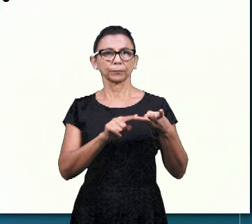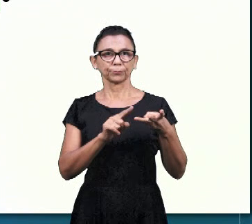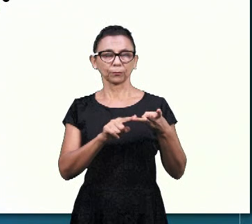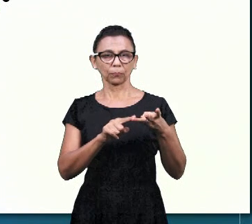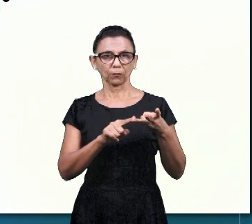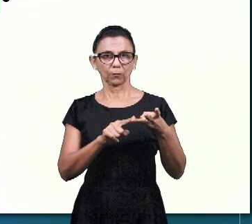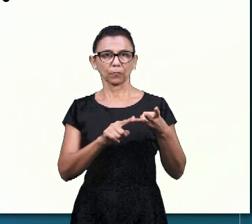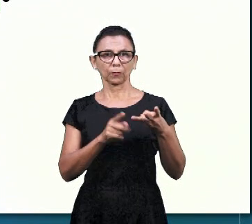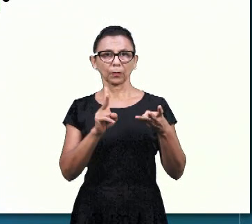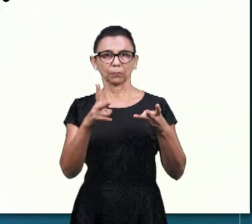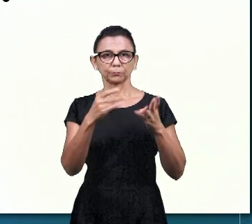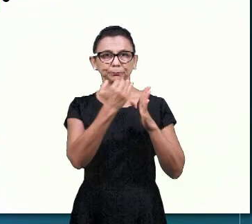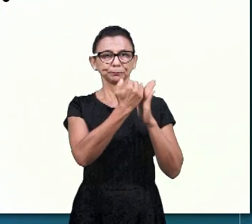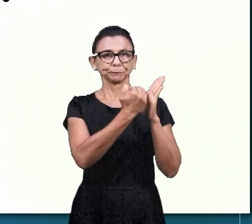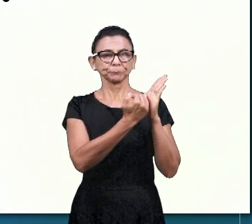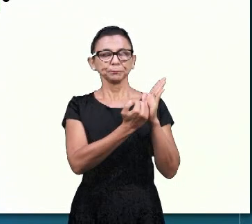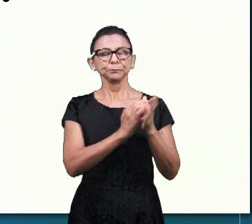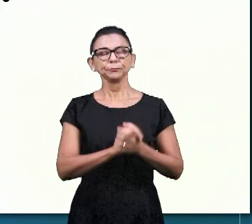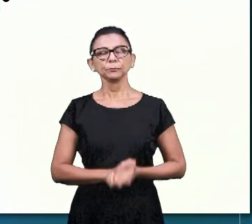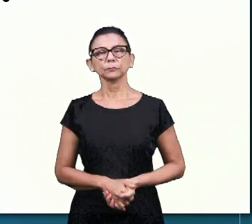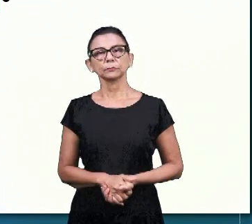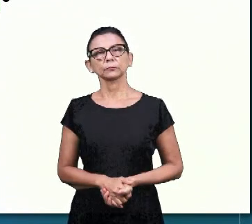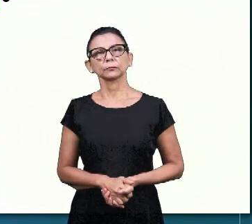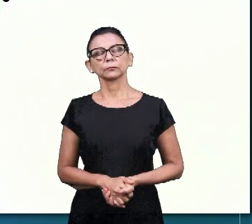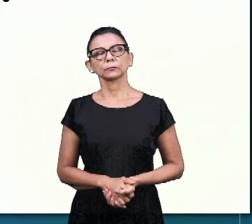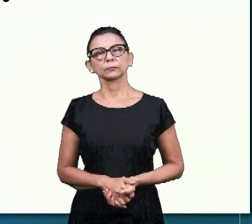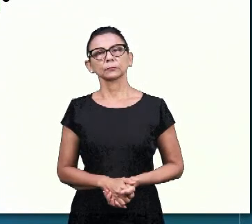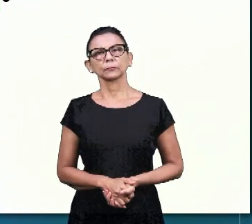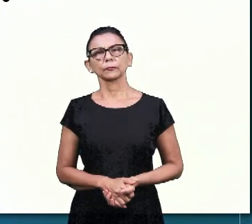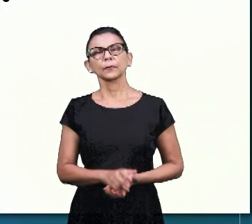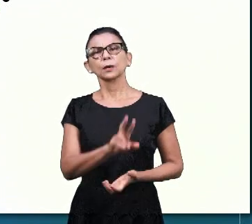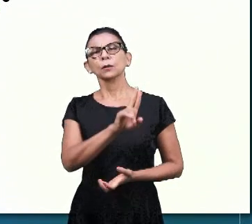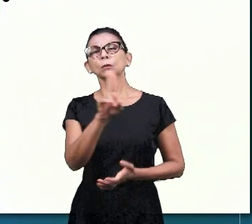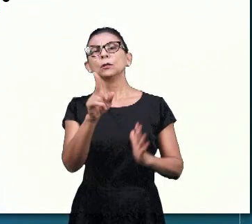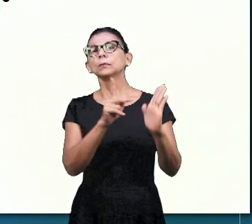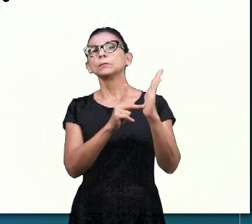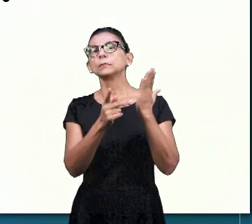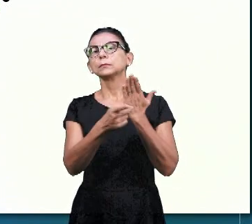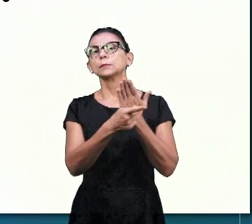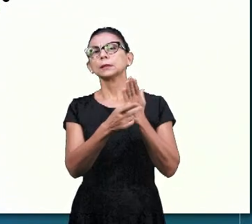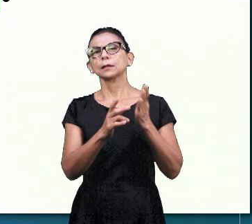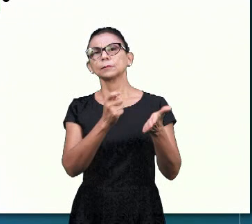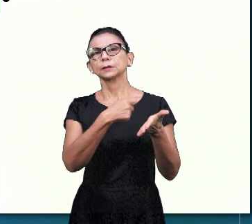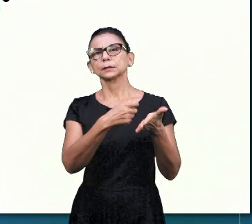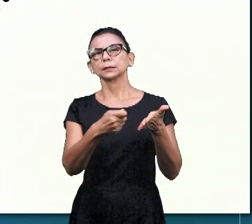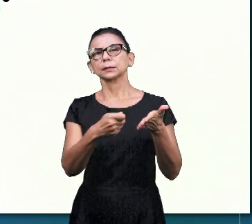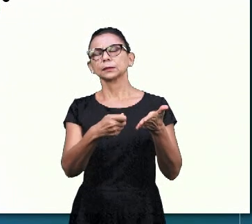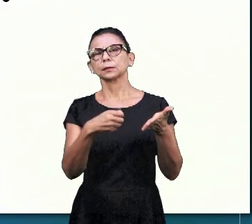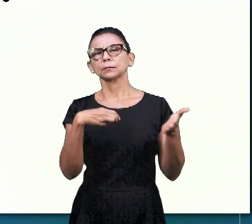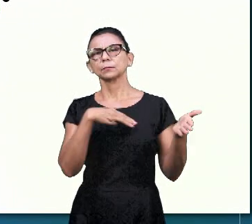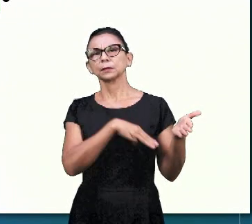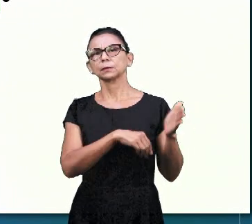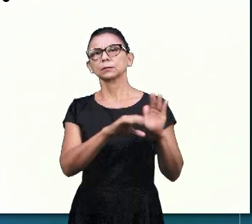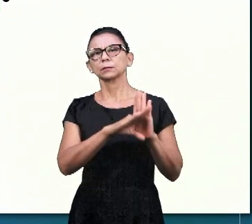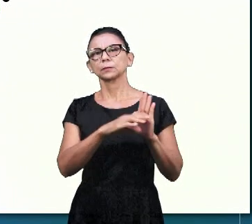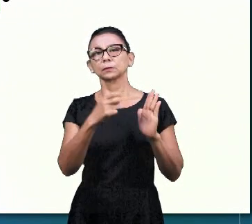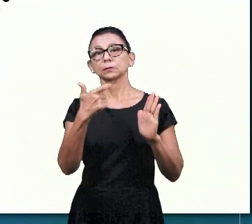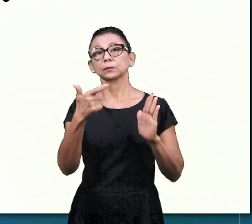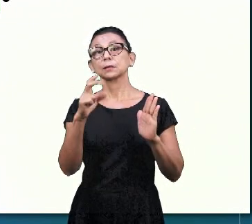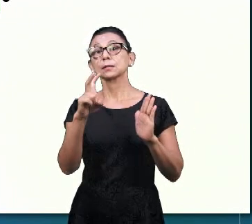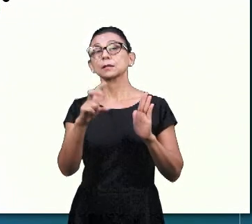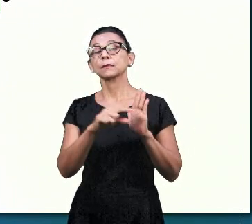Question 3, comme séquence des deux premières. Citez le nom de la parabole qui est écrite dans l'évangile de Matthieu, chapitre